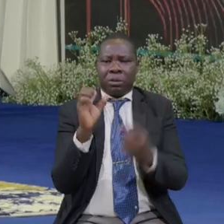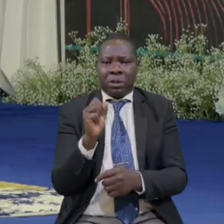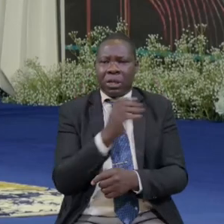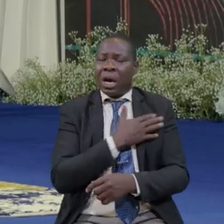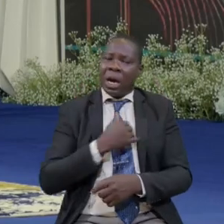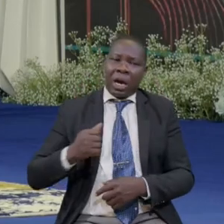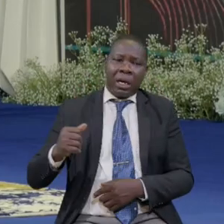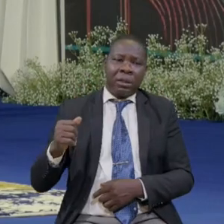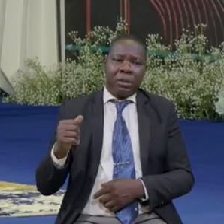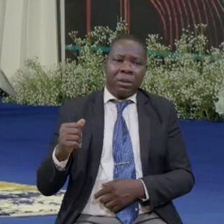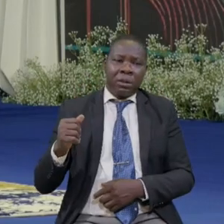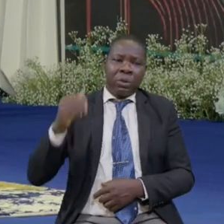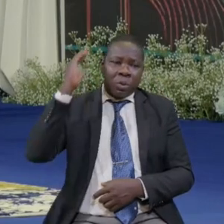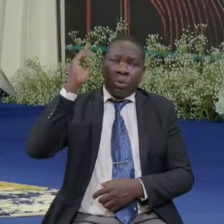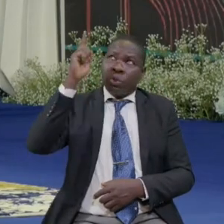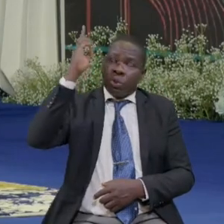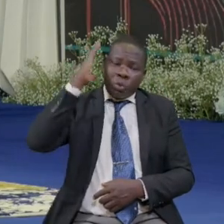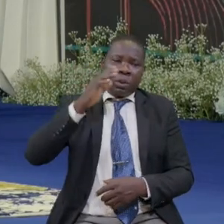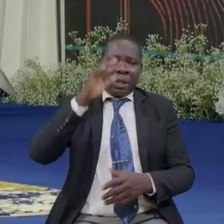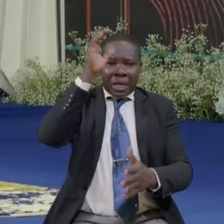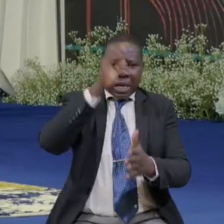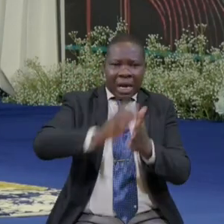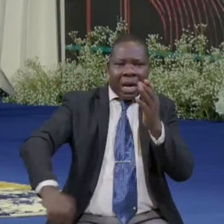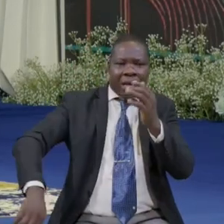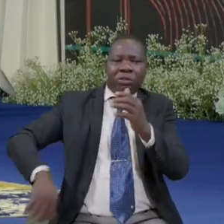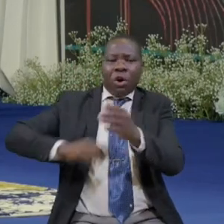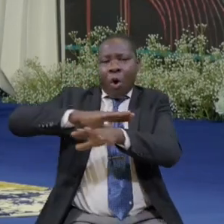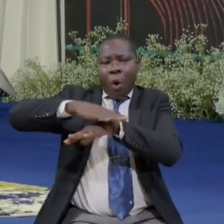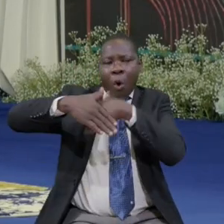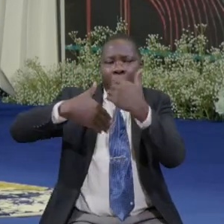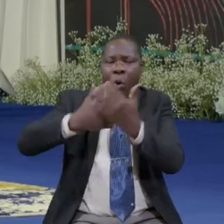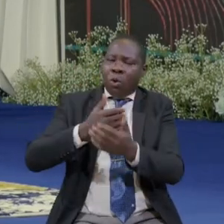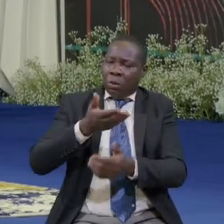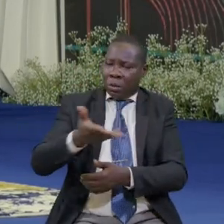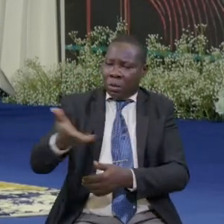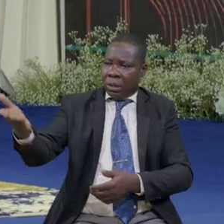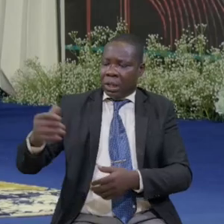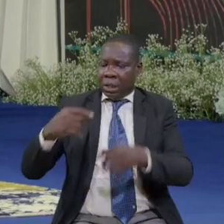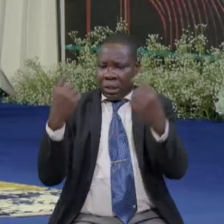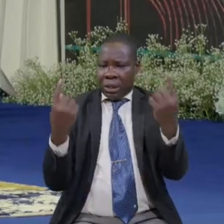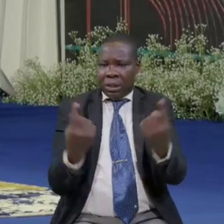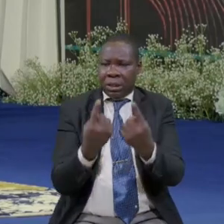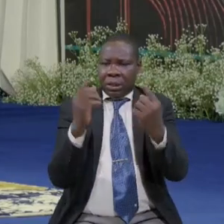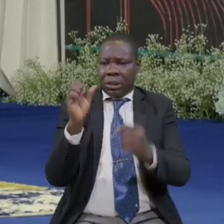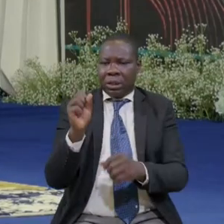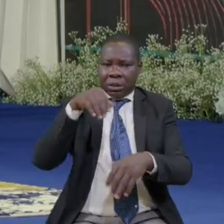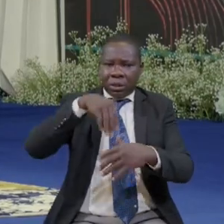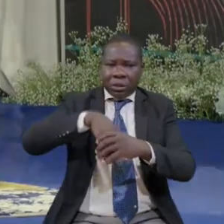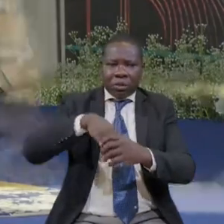Tu jetteras au fond de la mer tous leurs péchés.